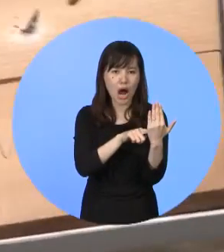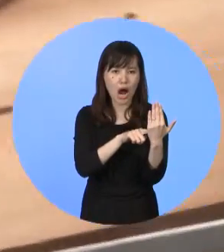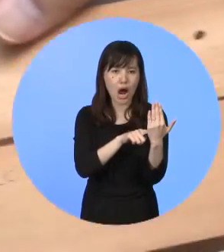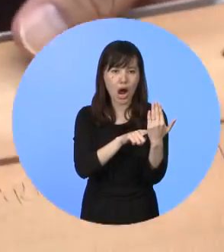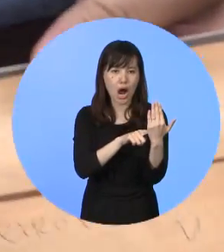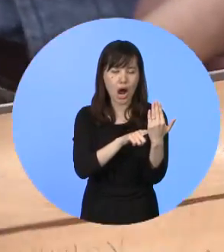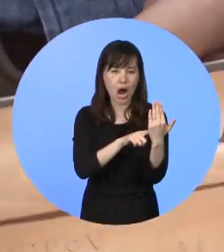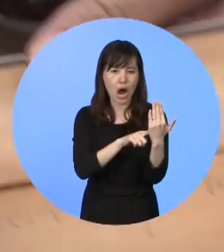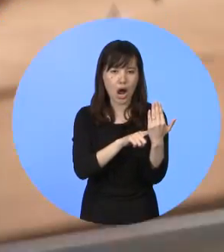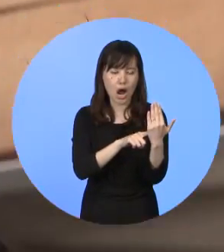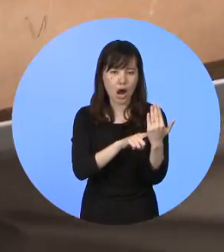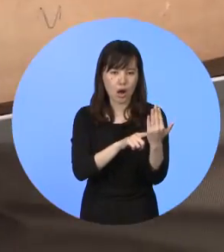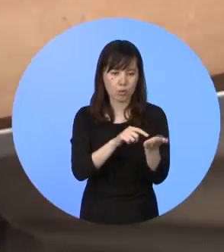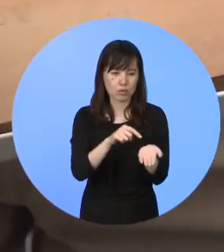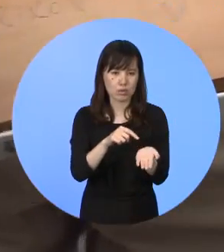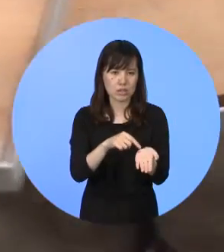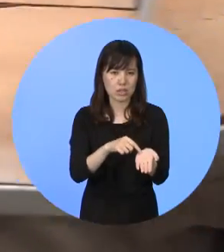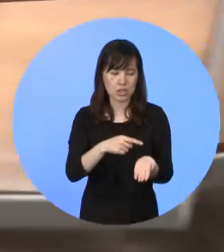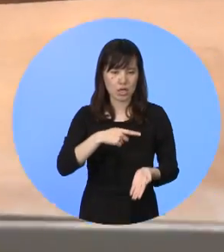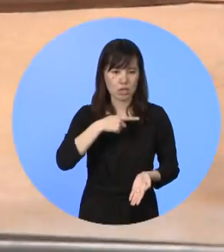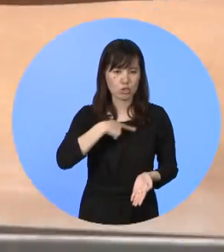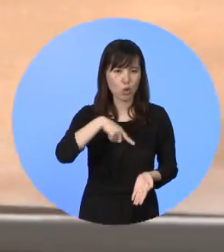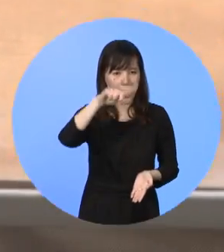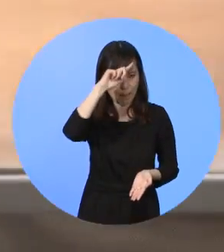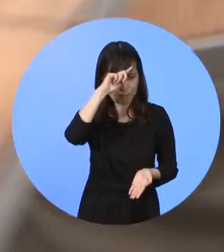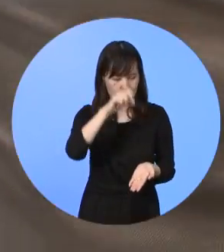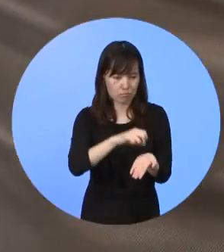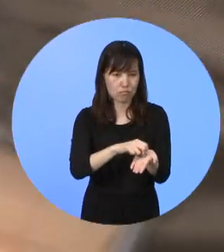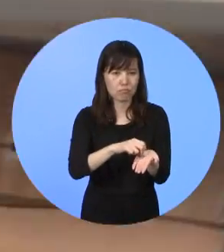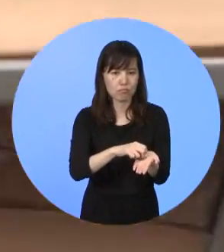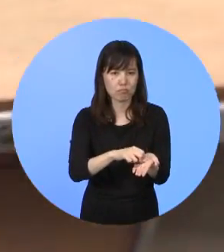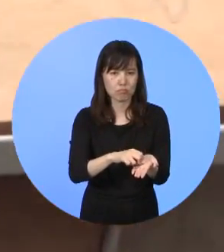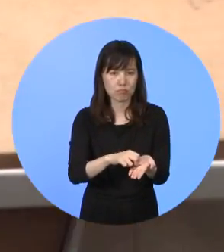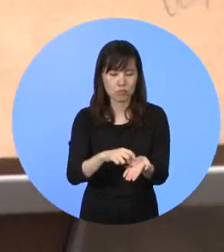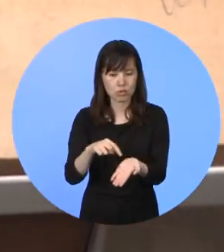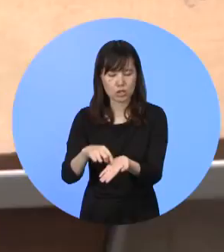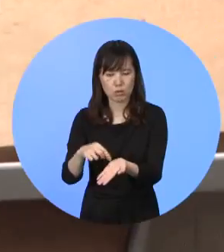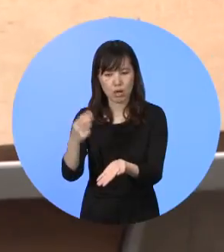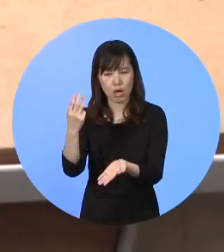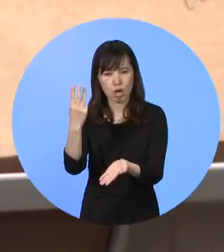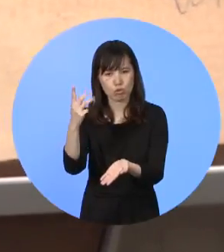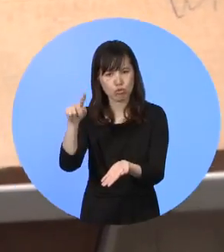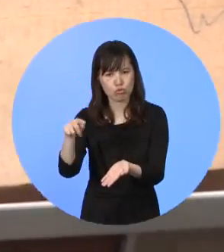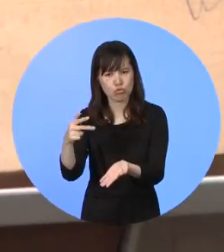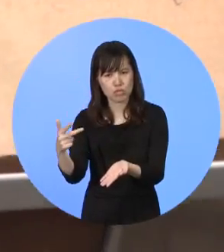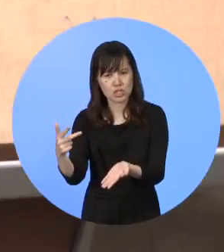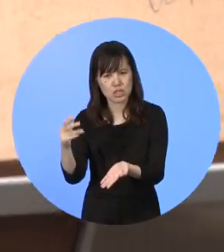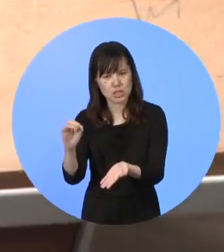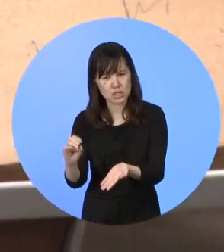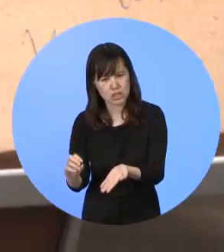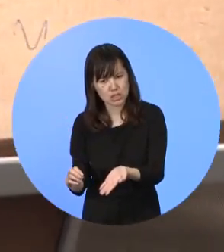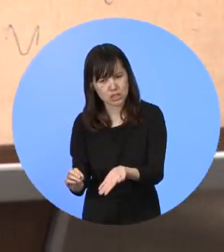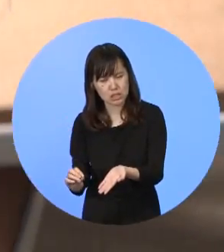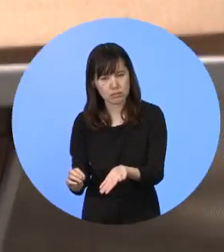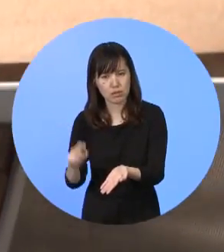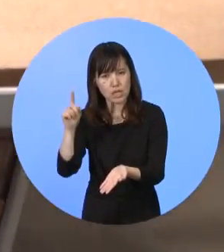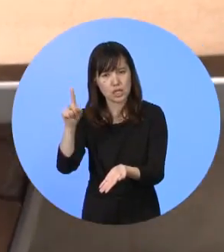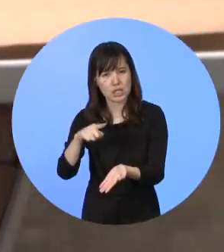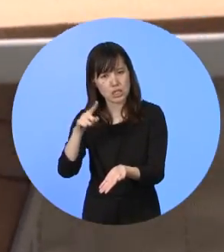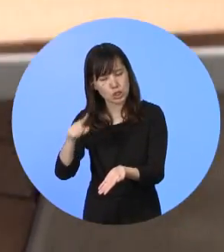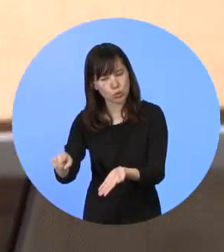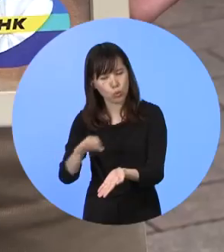ら、こっちはソ連と書かれている、こっちはユージ・マリコフですか